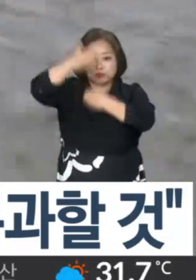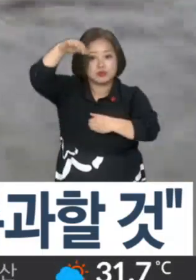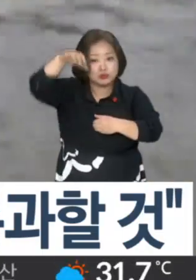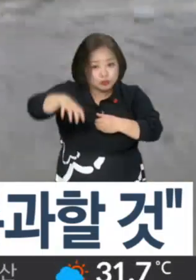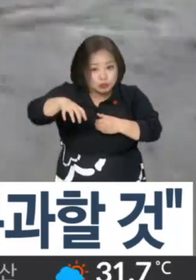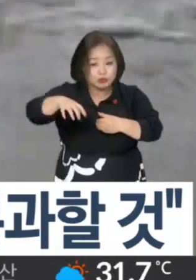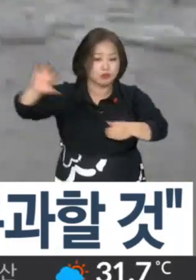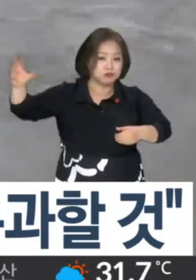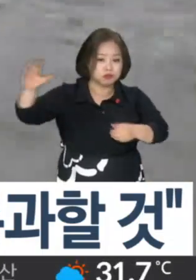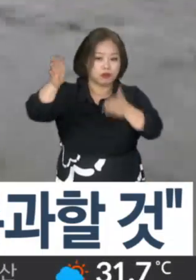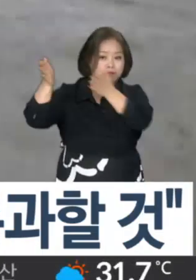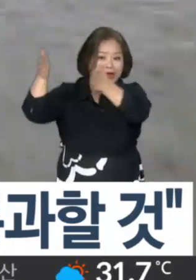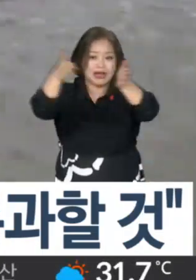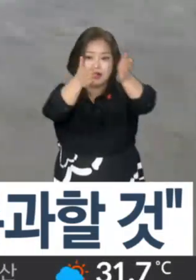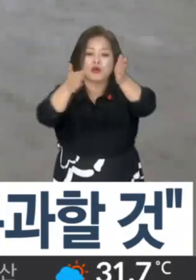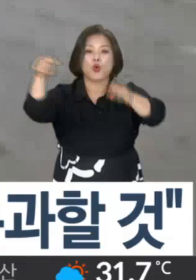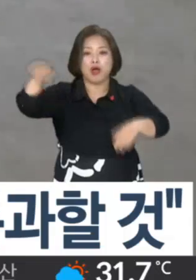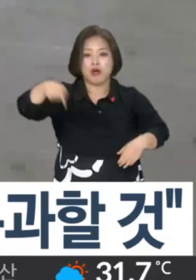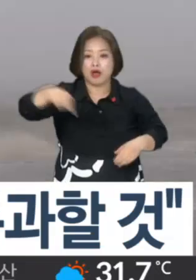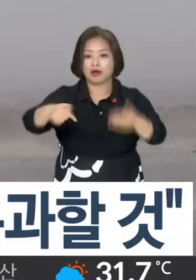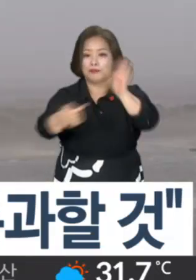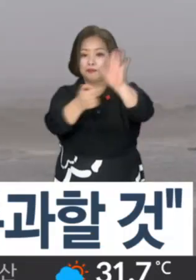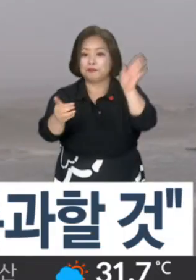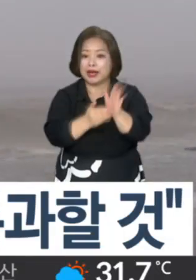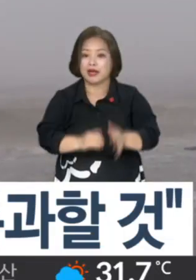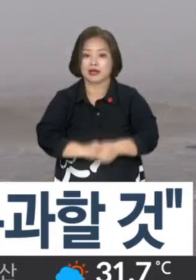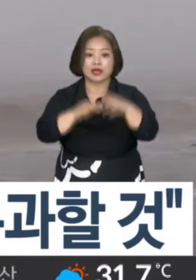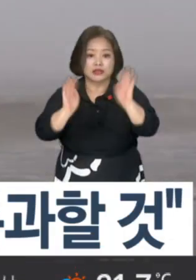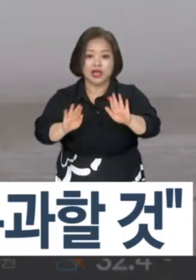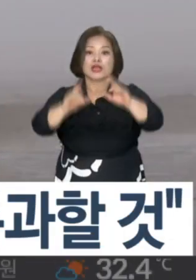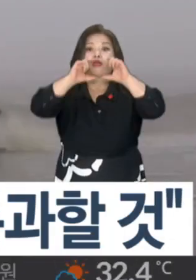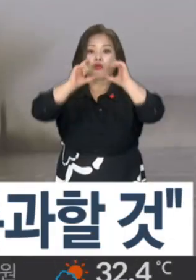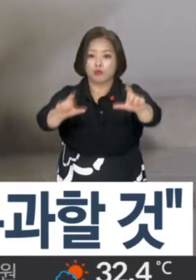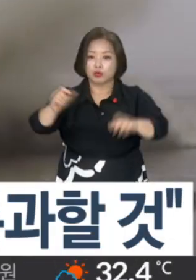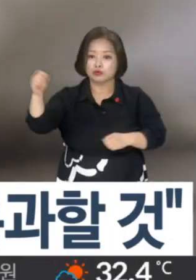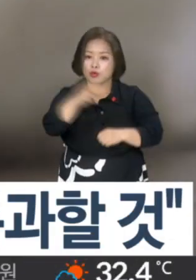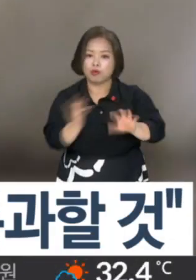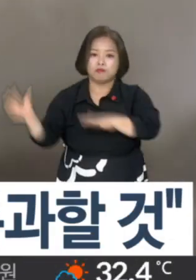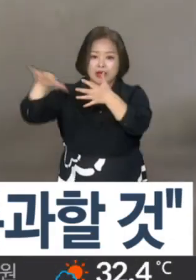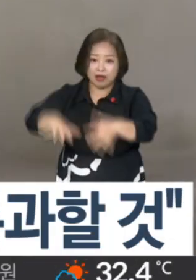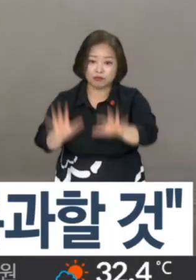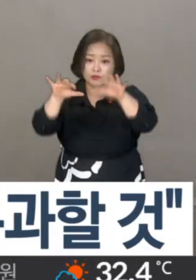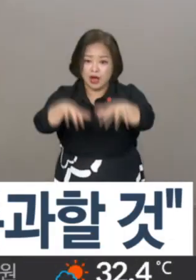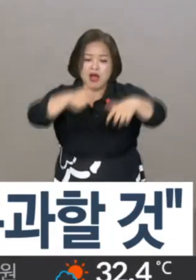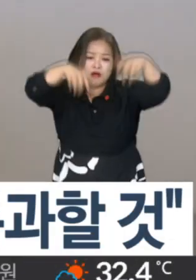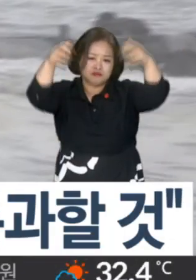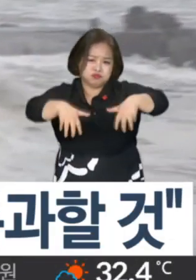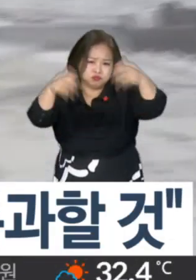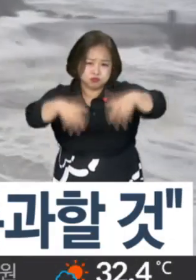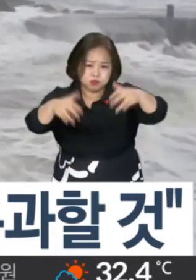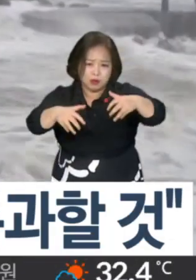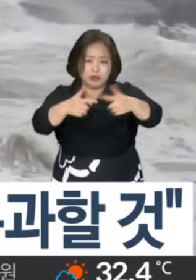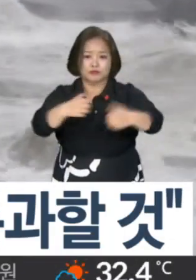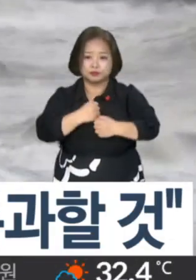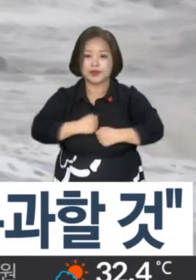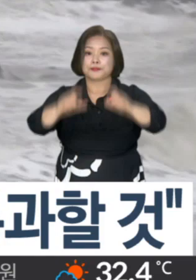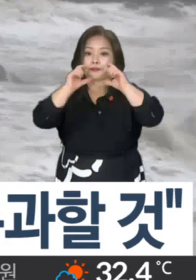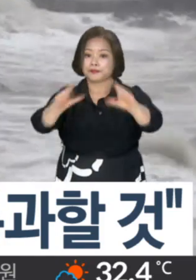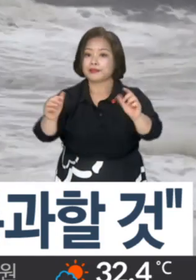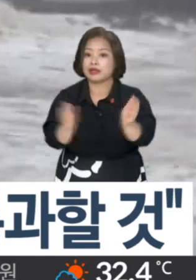평안북도 부근으로 이동할 것이라고 예보했습니다 태풍 비상경보와 함께 강풍과 폭우 해일주의 경보도